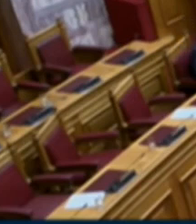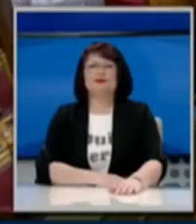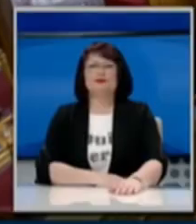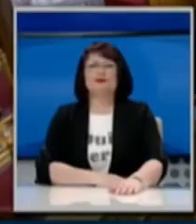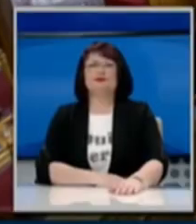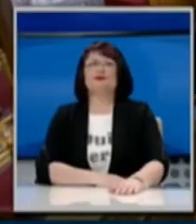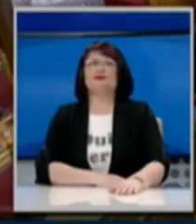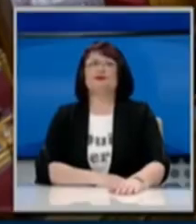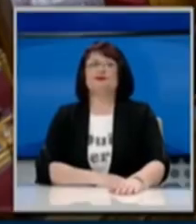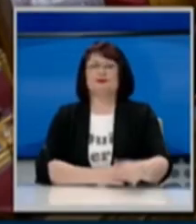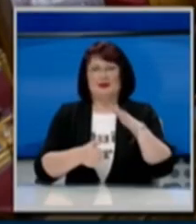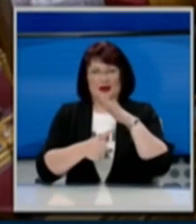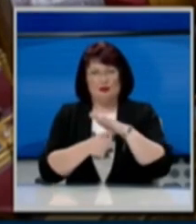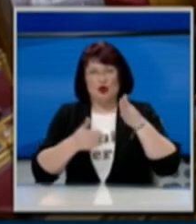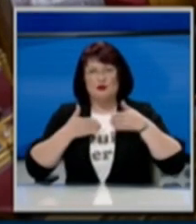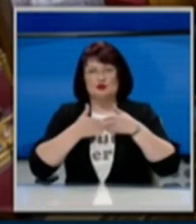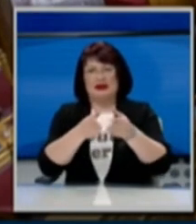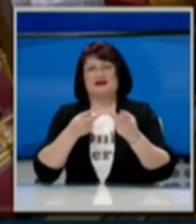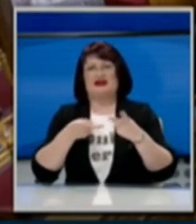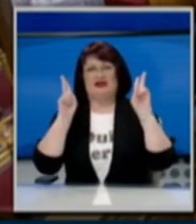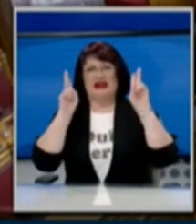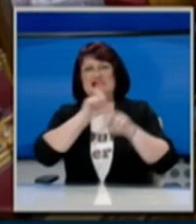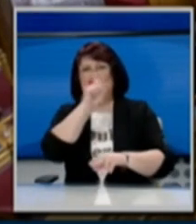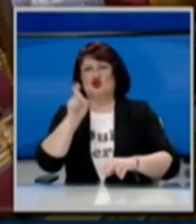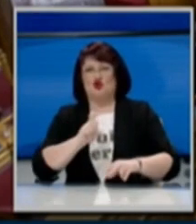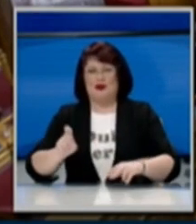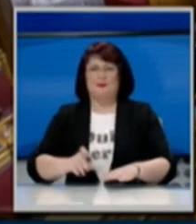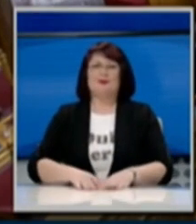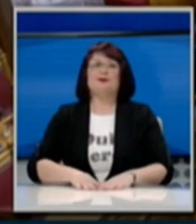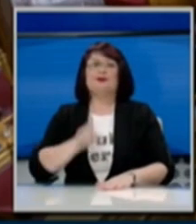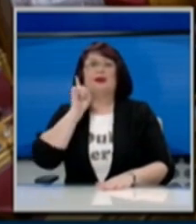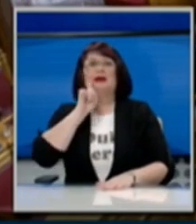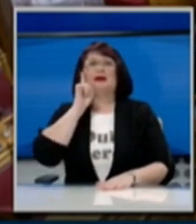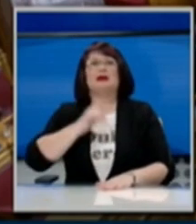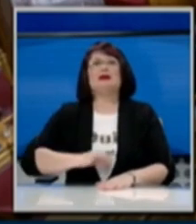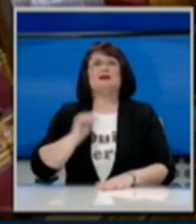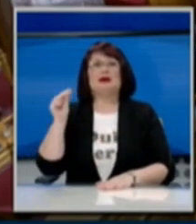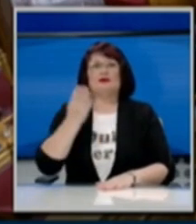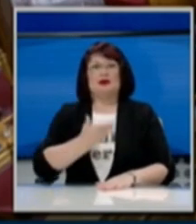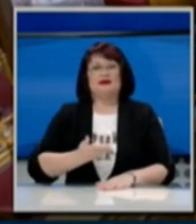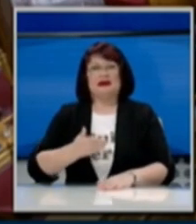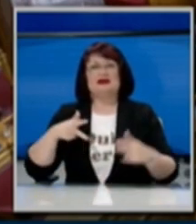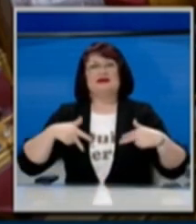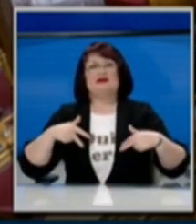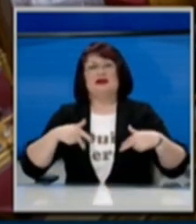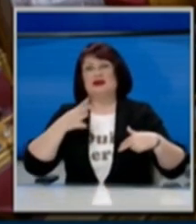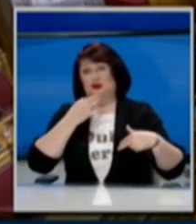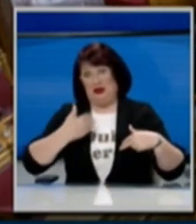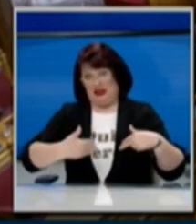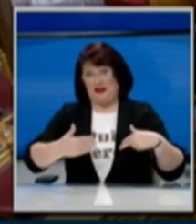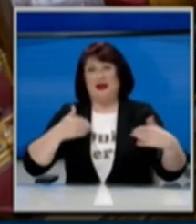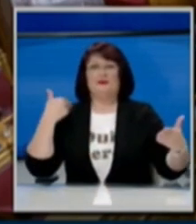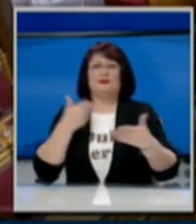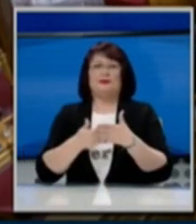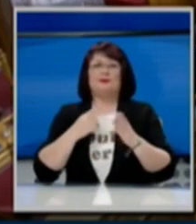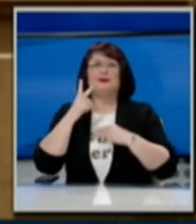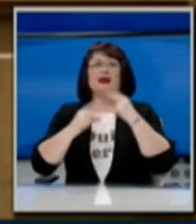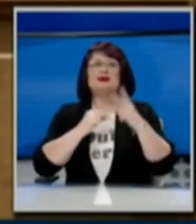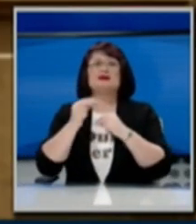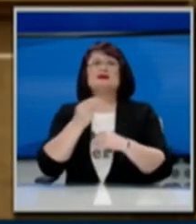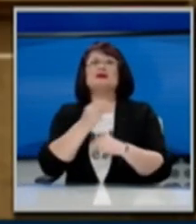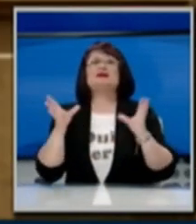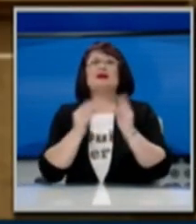Κυρίες και κύριοι βουλευτές, κύριοι της κυβέρνησης, φτάνουμε στο τέλος της συζήτησης επί